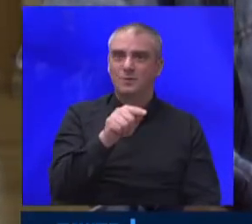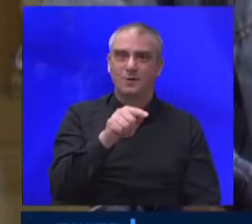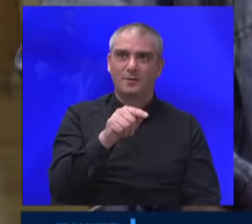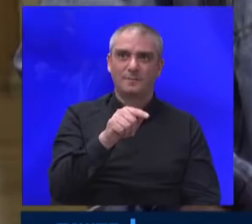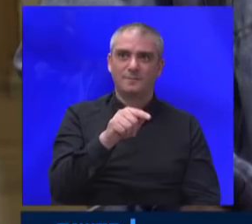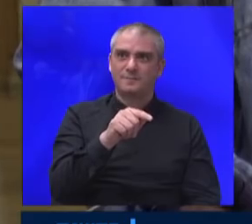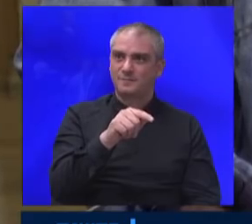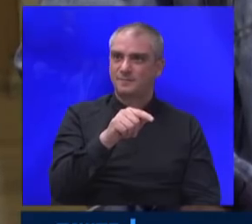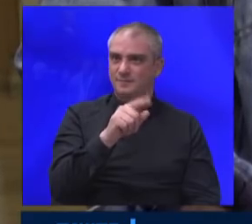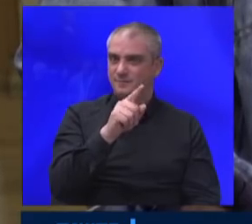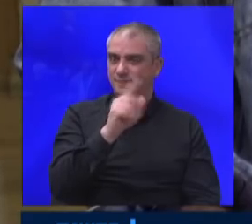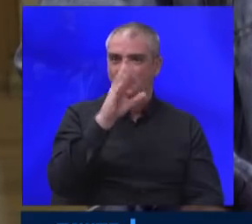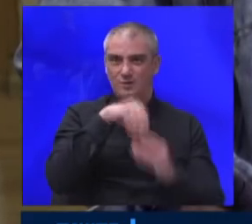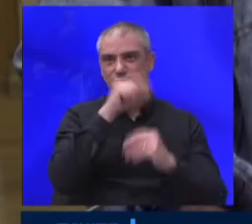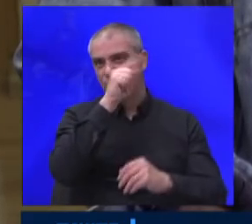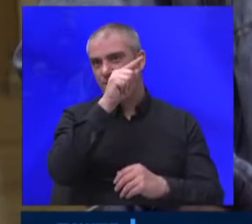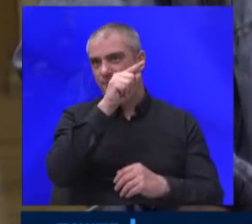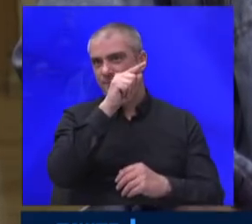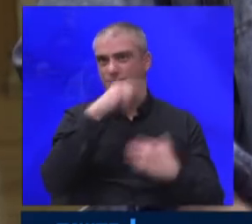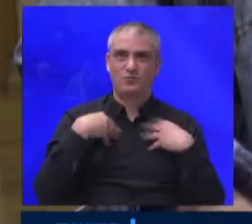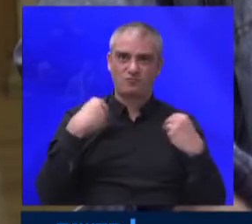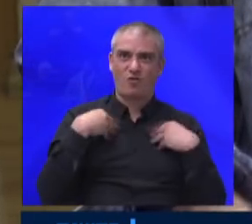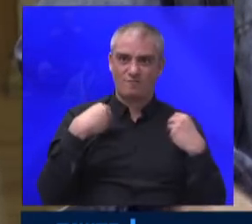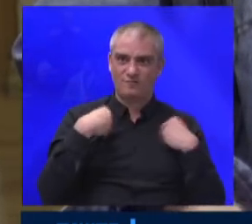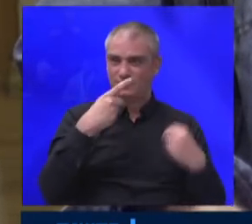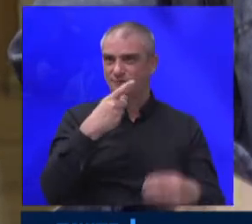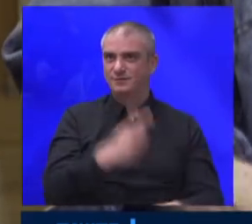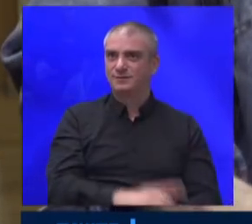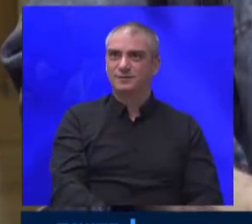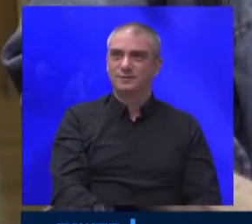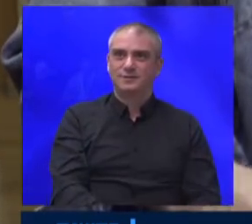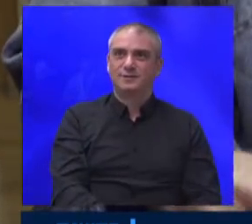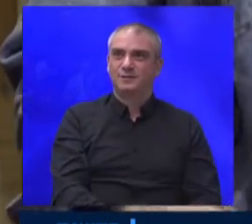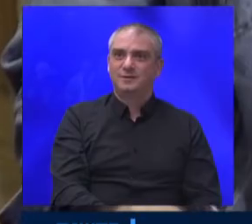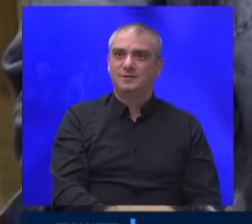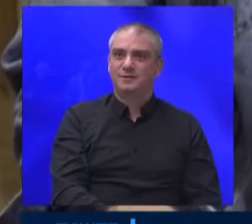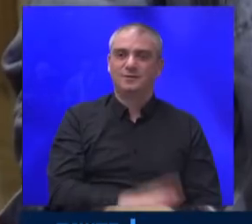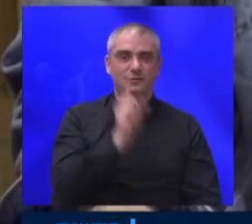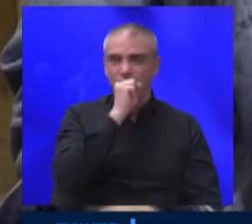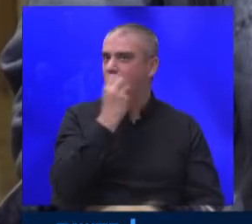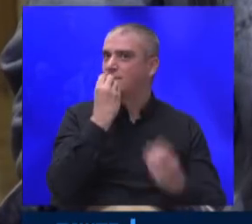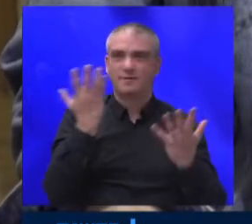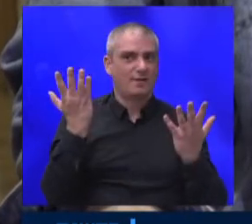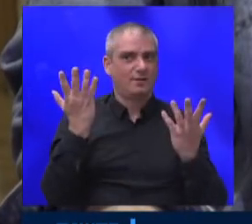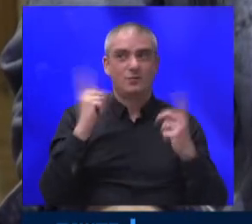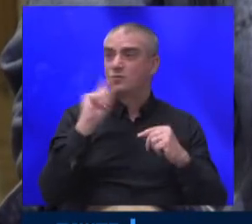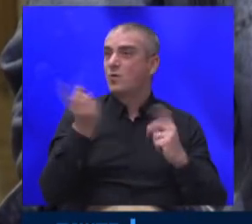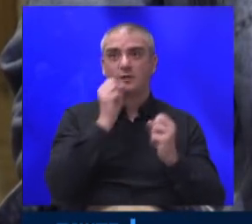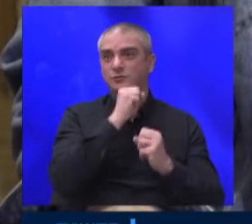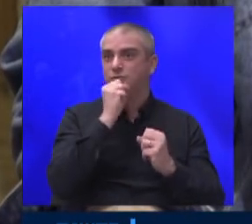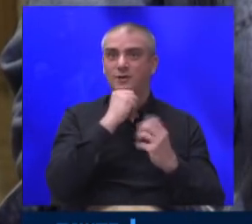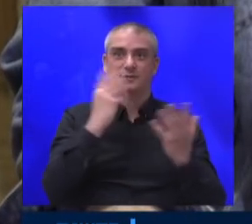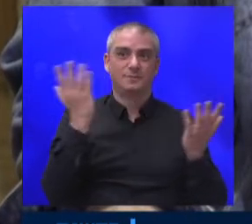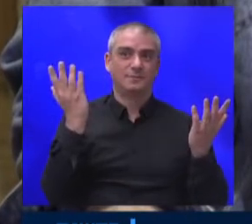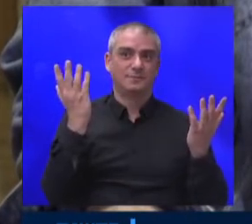כולל ההוא שמה ששר, מרדור, הם שרים נפלא. כולנו שרים, יש... אתה גם